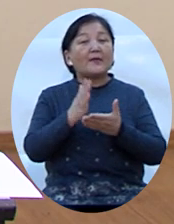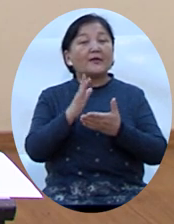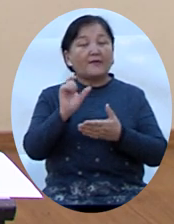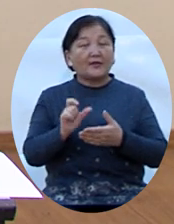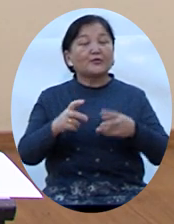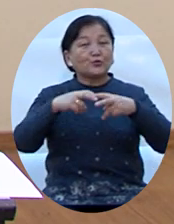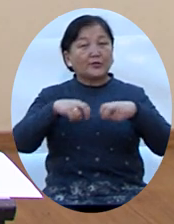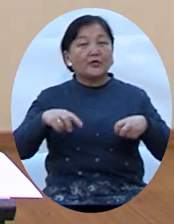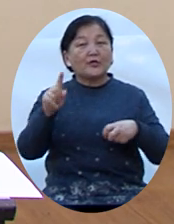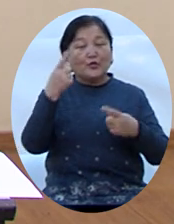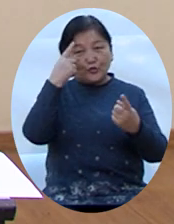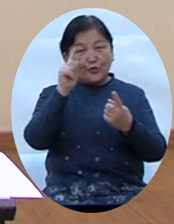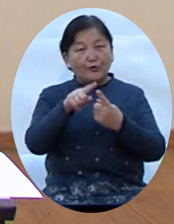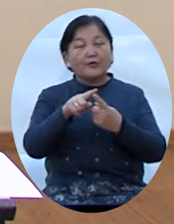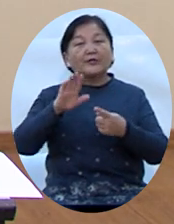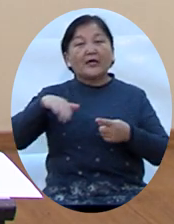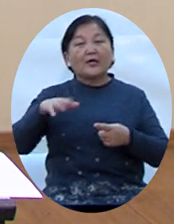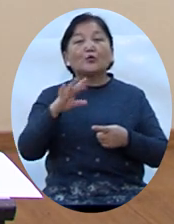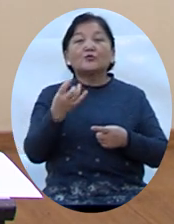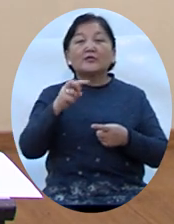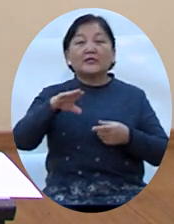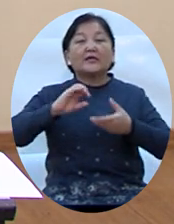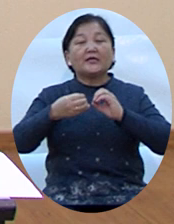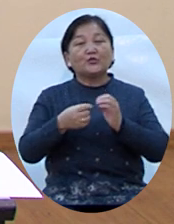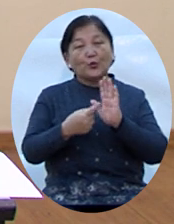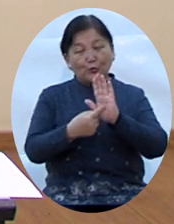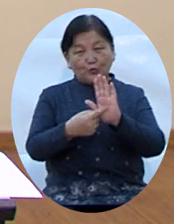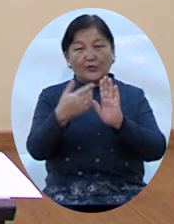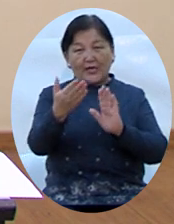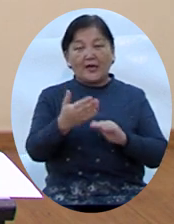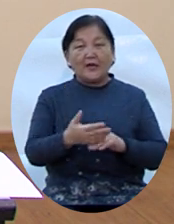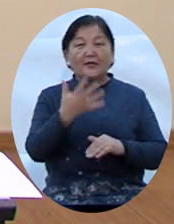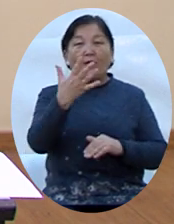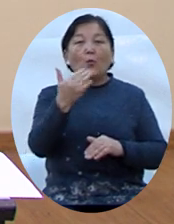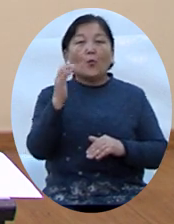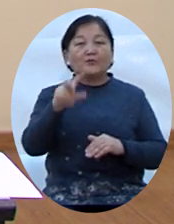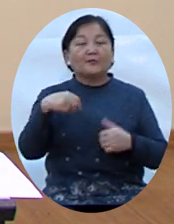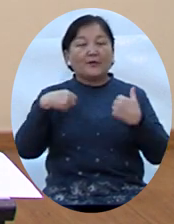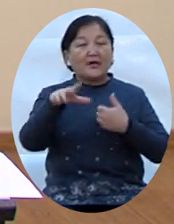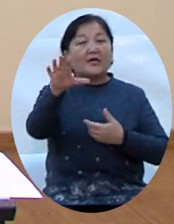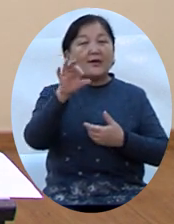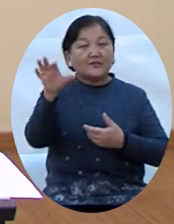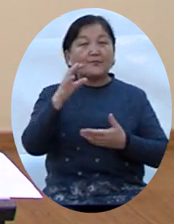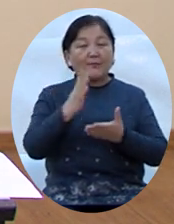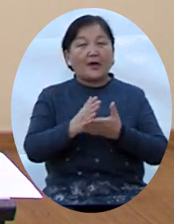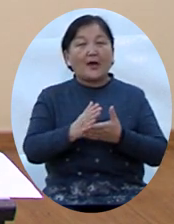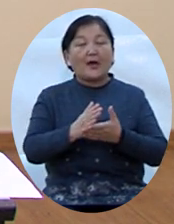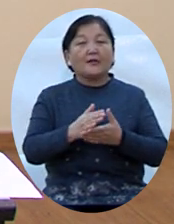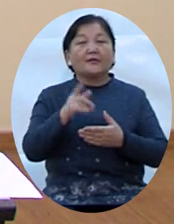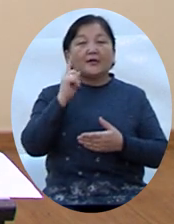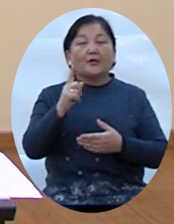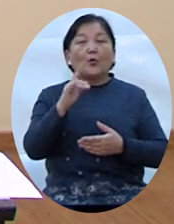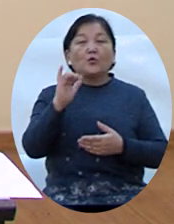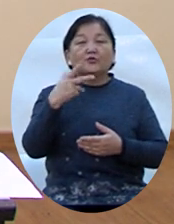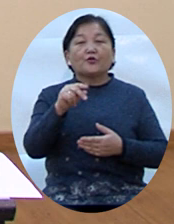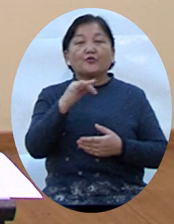судлах зорилгоор бүгдээрээ дараах туршилтыг хийж гүйцэтгэе. За багш нь 5 уусмалыг авсан байгаа. Эхний уусмал нь ус төрөгчийн хлоридын